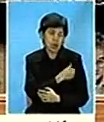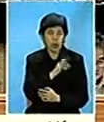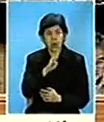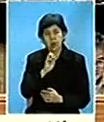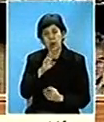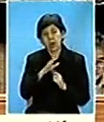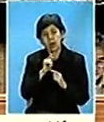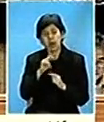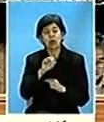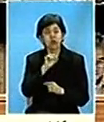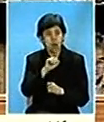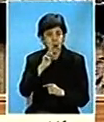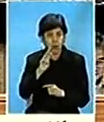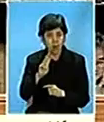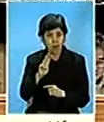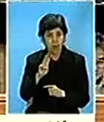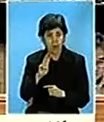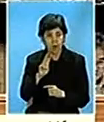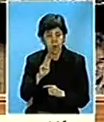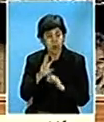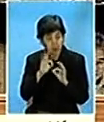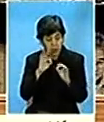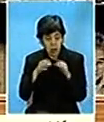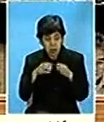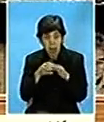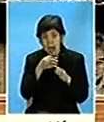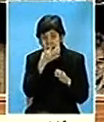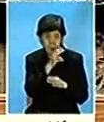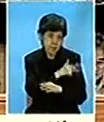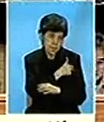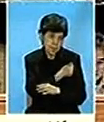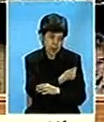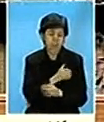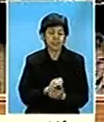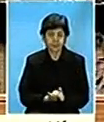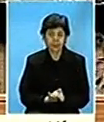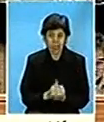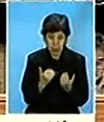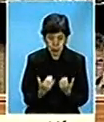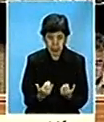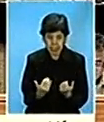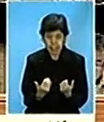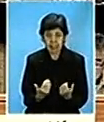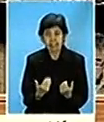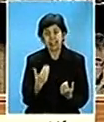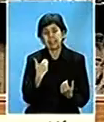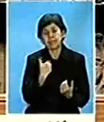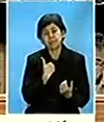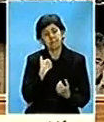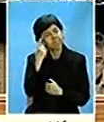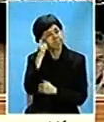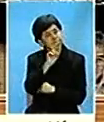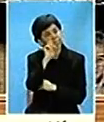งศ์สมาชิกวุฒิสภาสรรหาในภาควิชาชีพแพทยสภานะครับวันนี้มีข้อสังเก